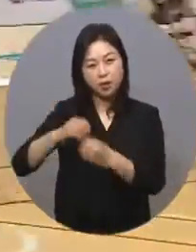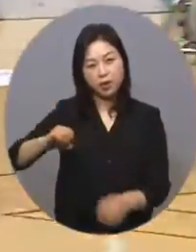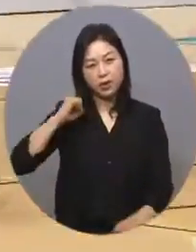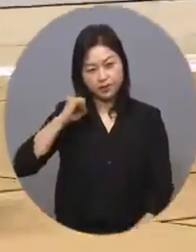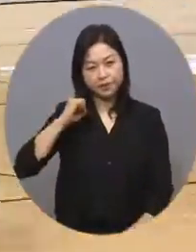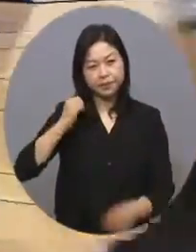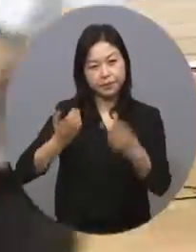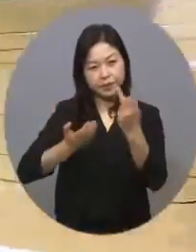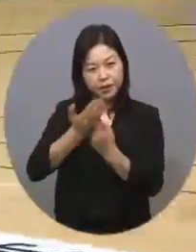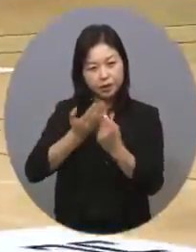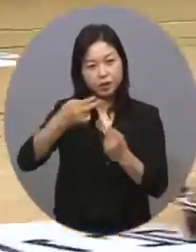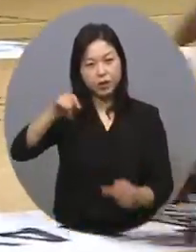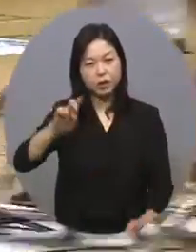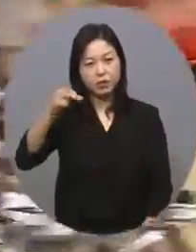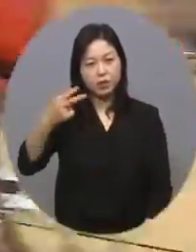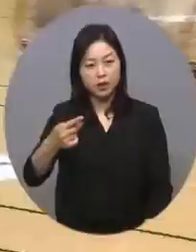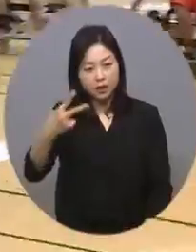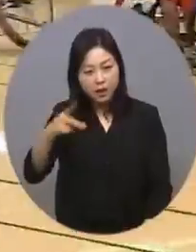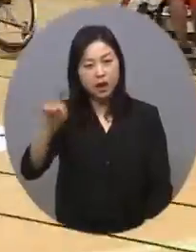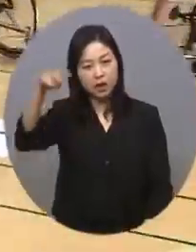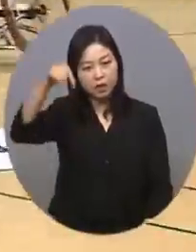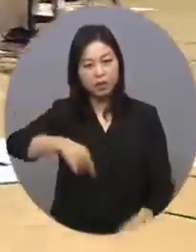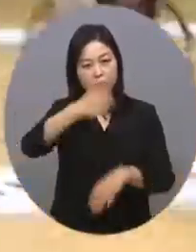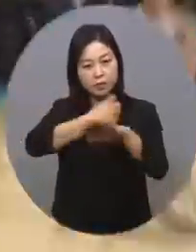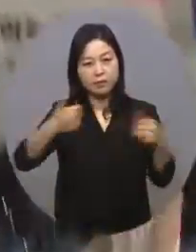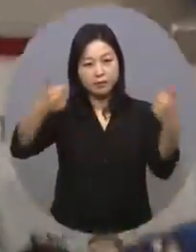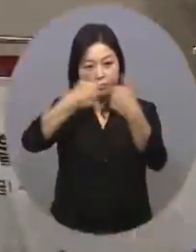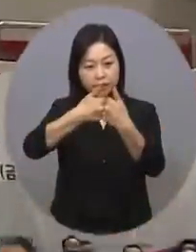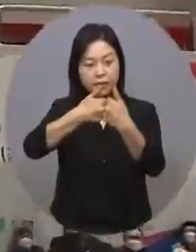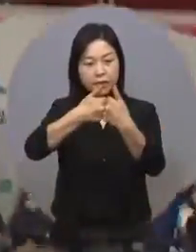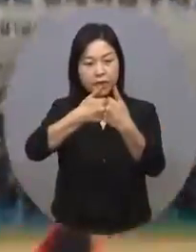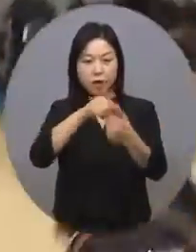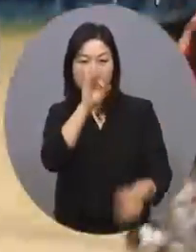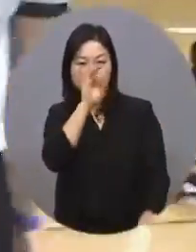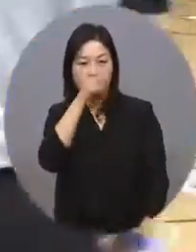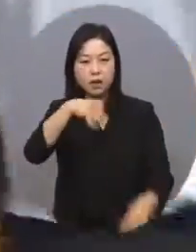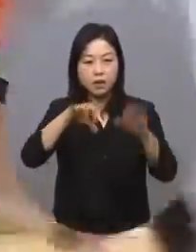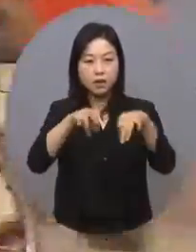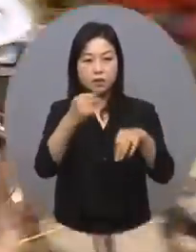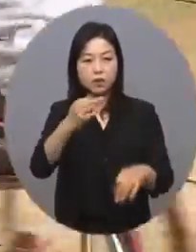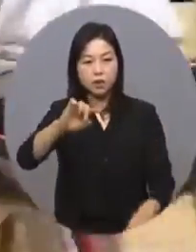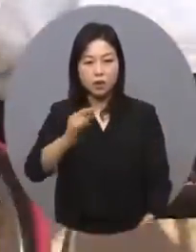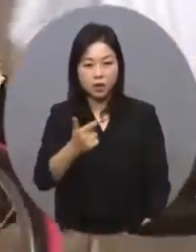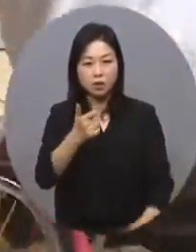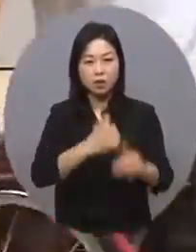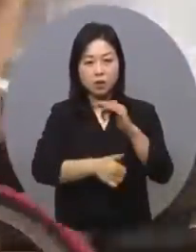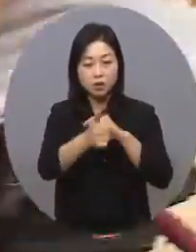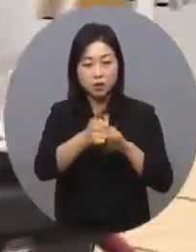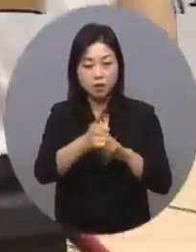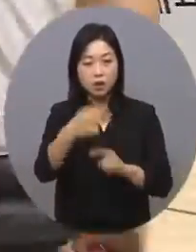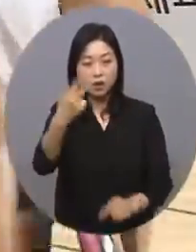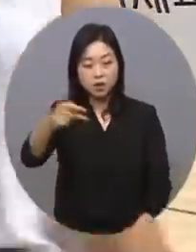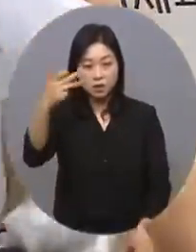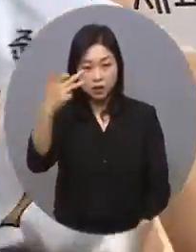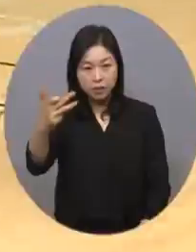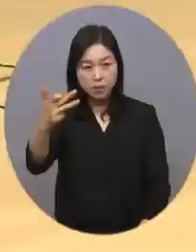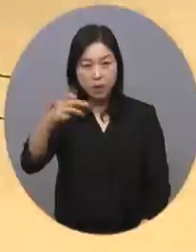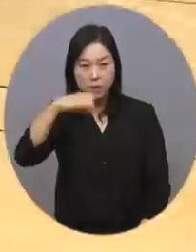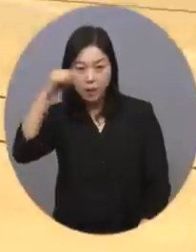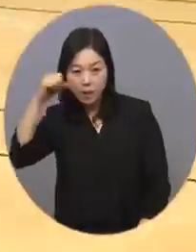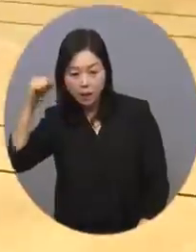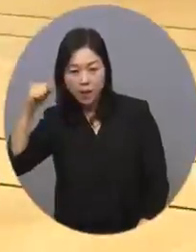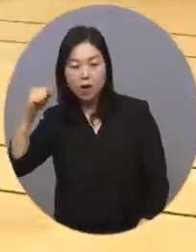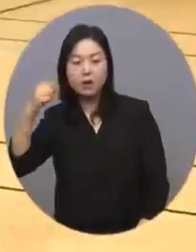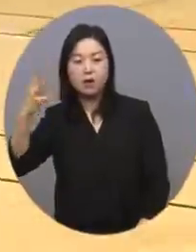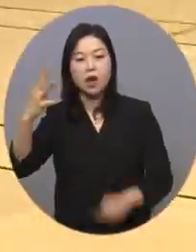제주 3다수로 결정됐습니다. 센터 김동현 선수를 필두로 2018 시즌까지 4회 연속 우승을 차지하며